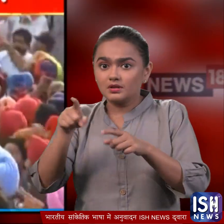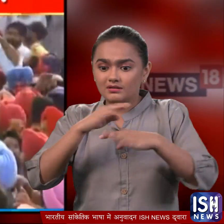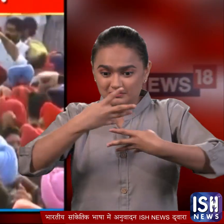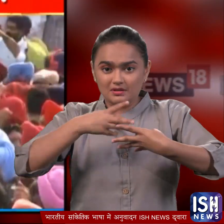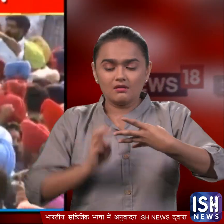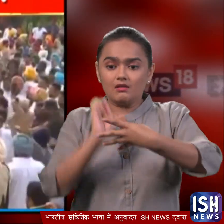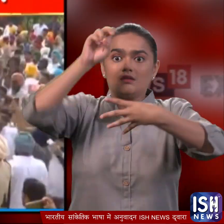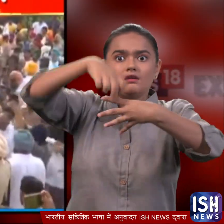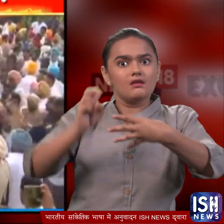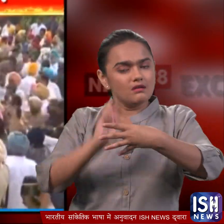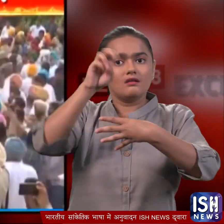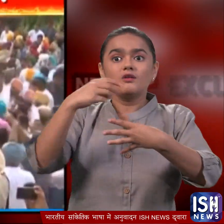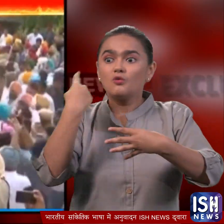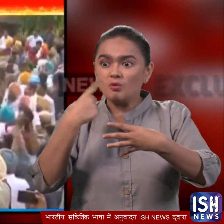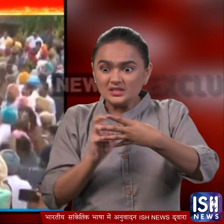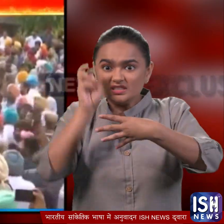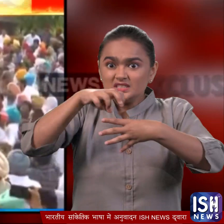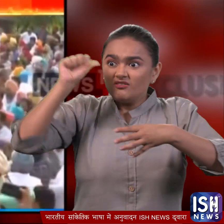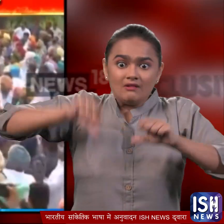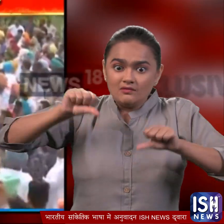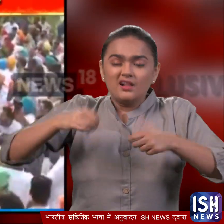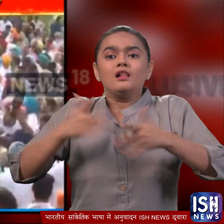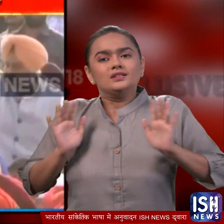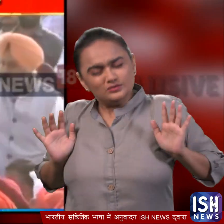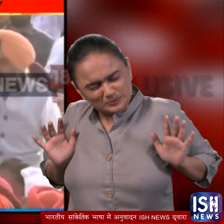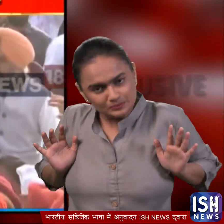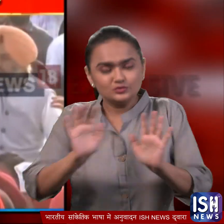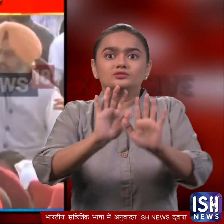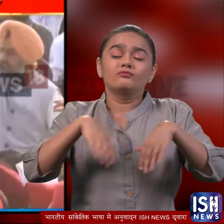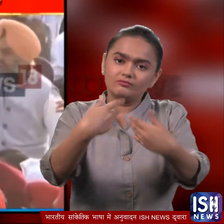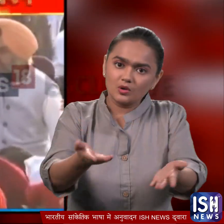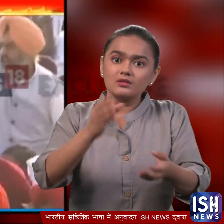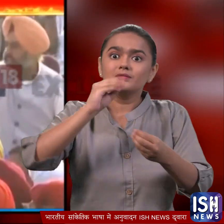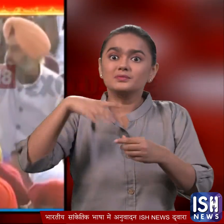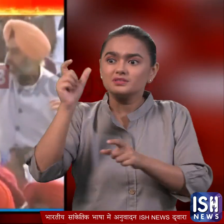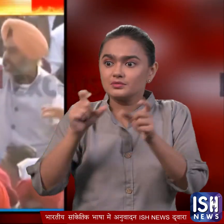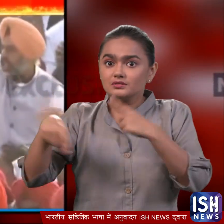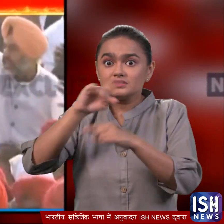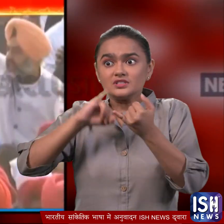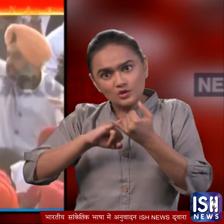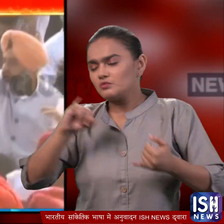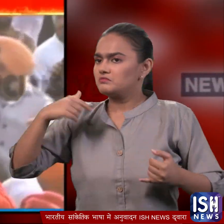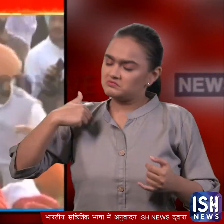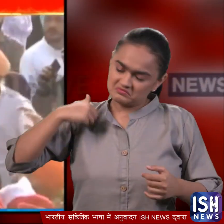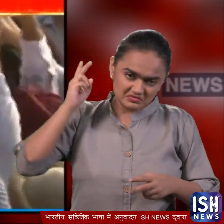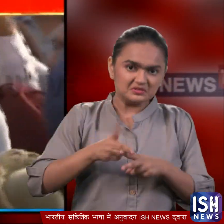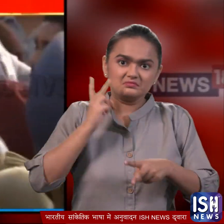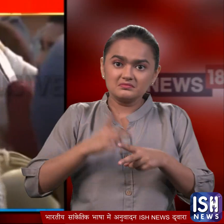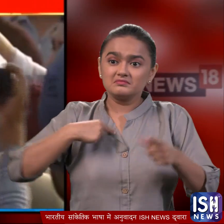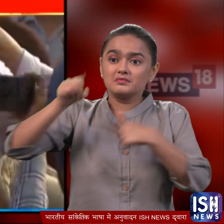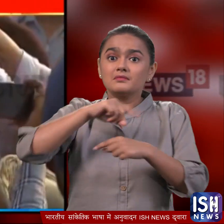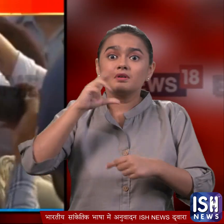लोग बैरिकेड पर चढ़ गए। जो नहीं चढ़ पाए वो उन्हें गिराने की कोशिश करने लगे। अपने साथ आए लोगों का जोश बढ़ाने में सिद्धू भी पीछे नहीं